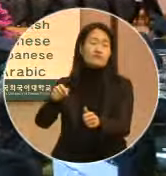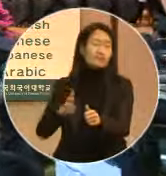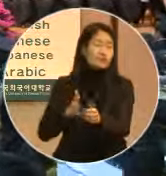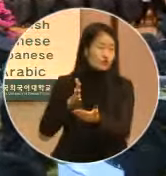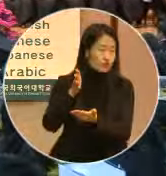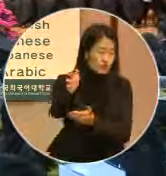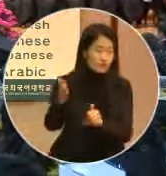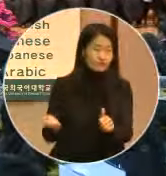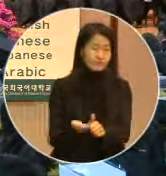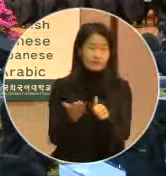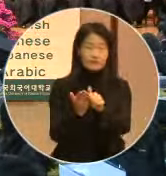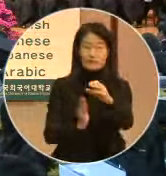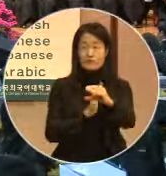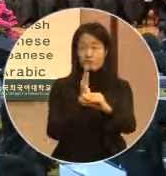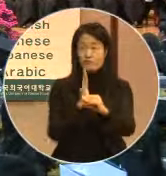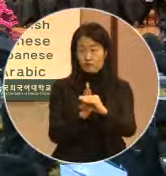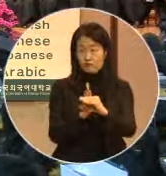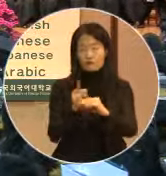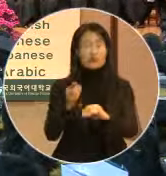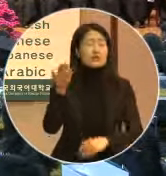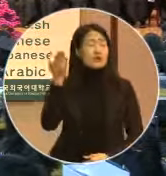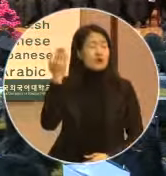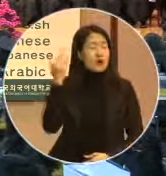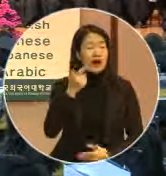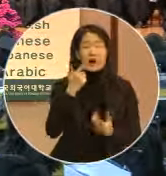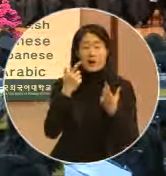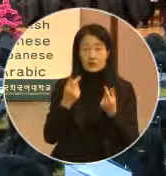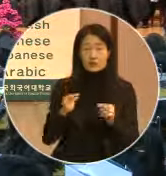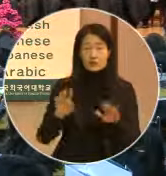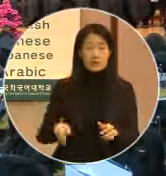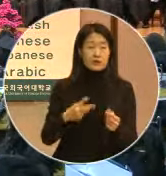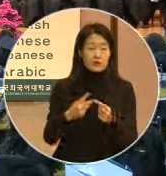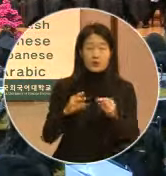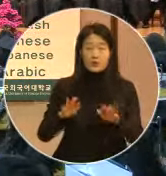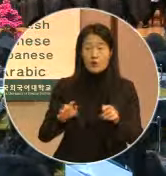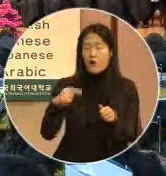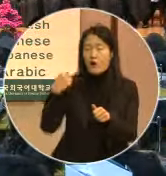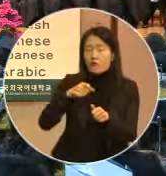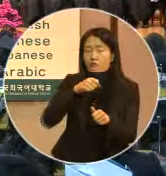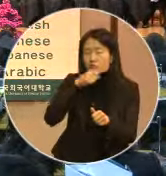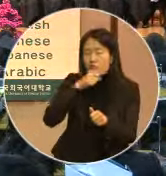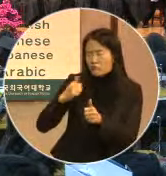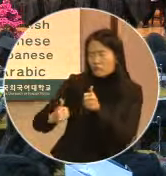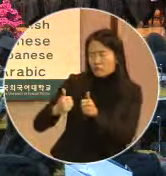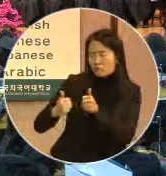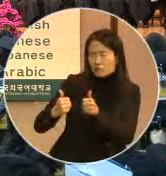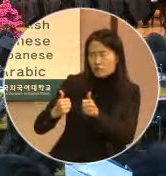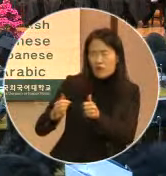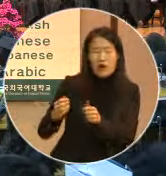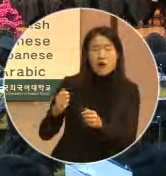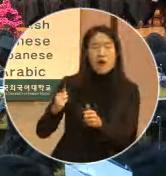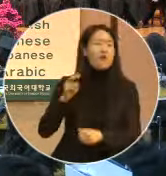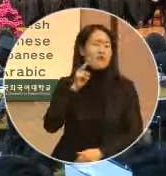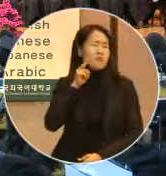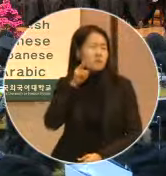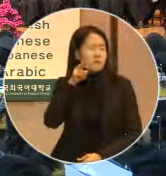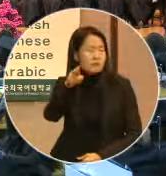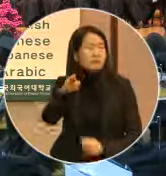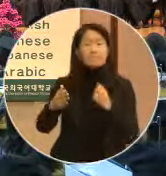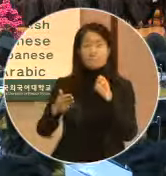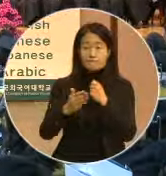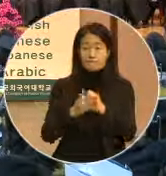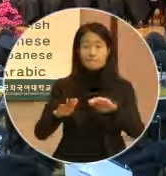있습니다. 희솔 대학원은 작년에 이어 올해 입시에서도 높은 경쟁률을 기록하여